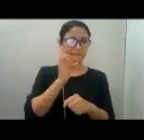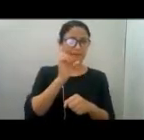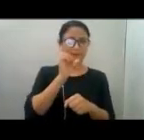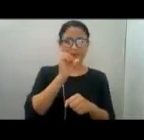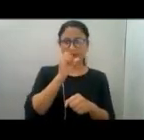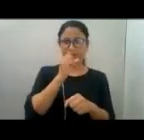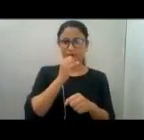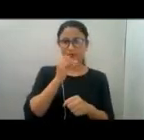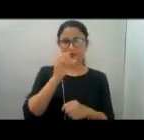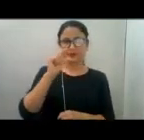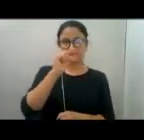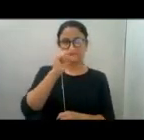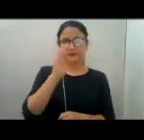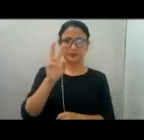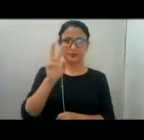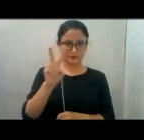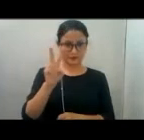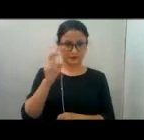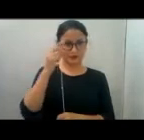चाहिँ जिबिपी सर्भाइभरहरूमा